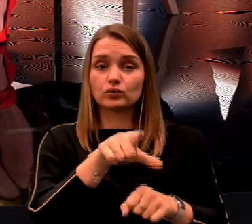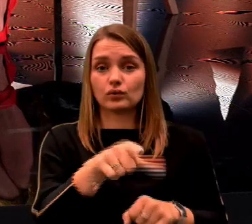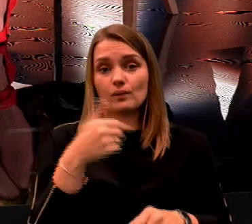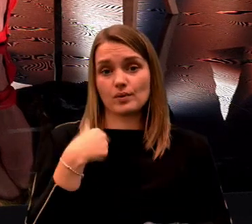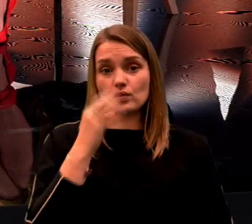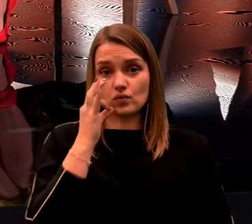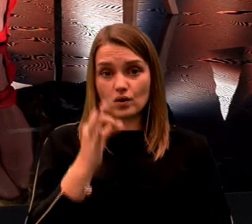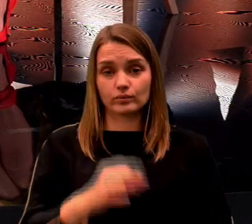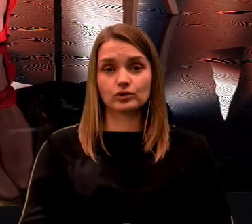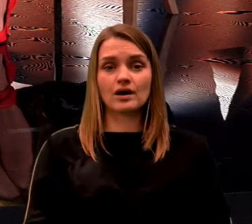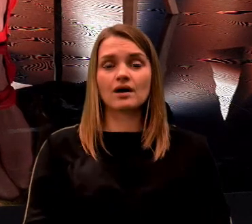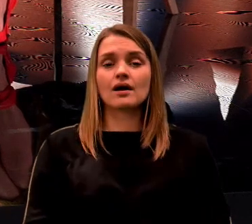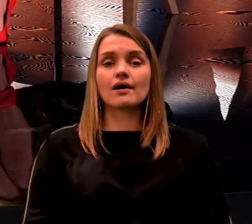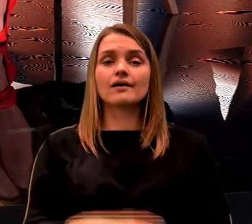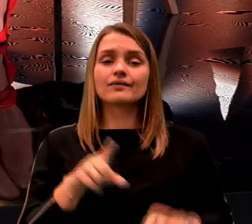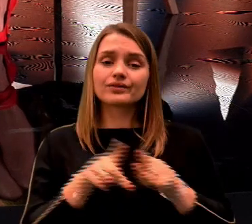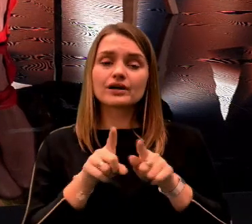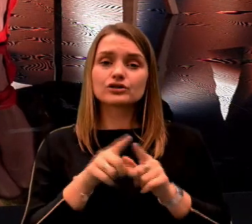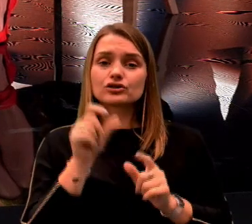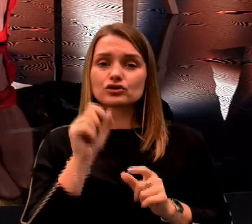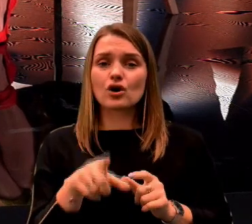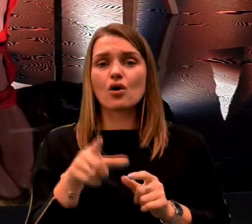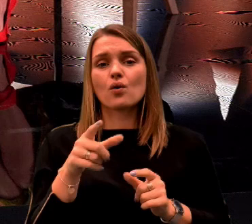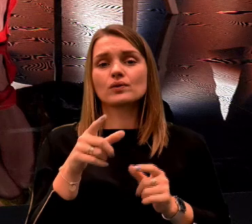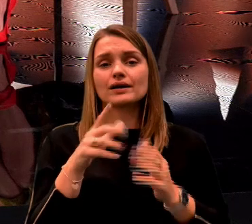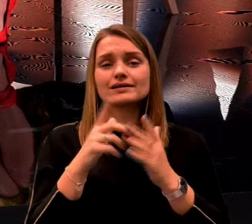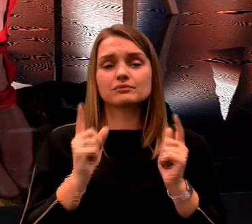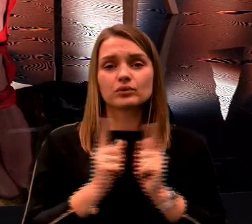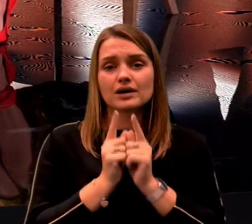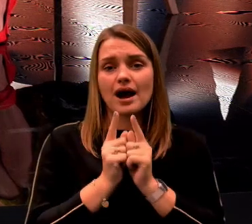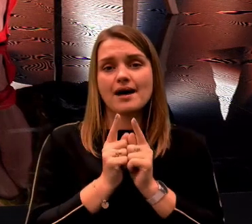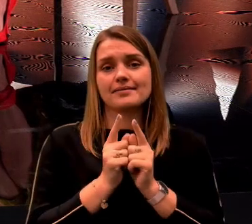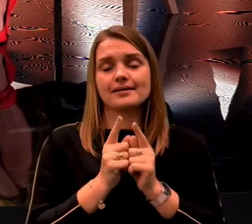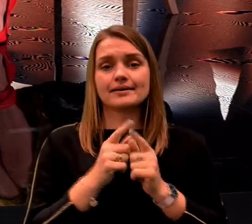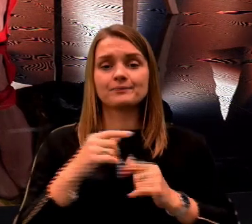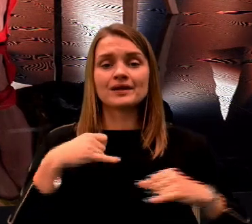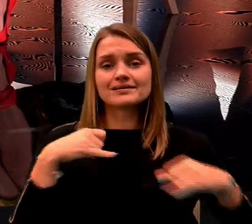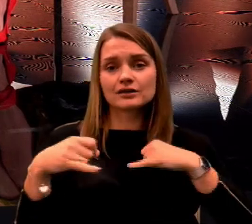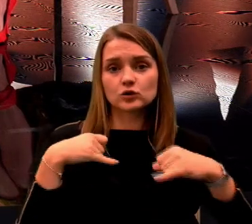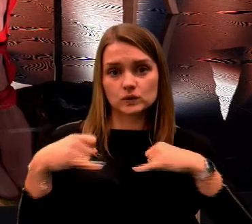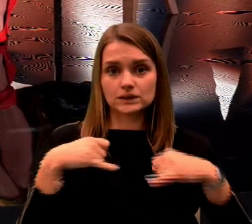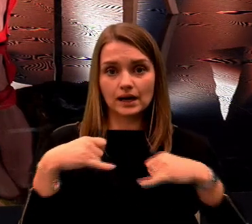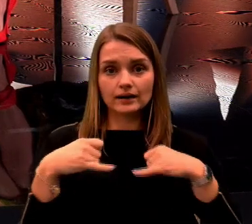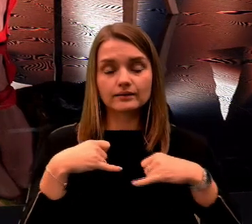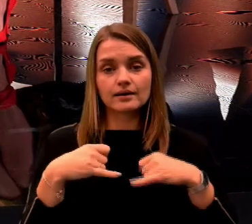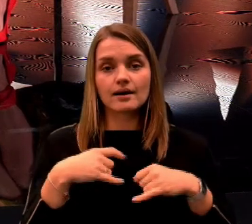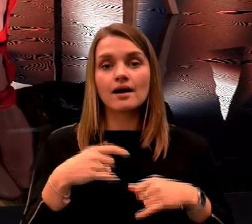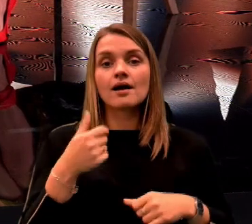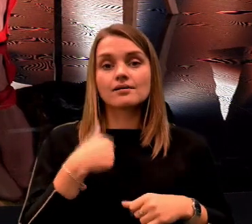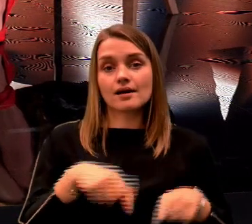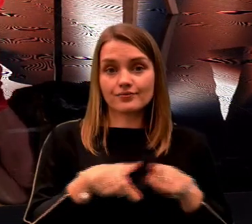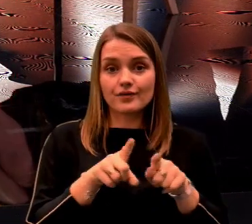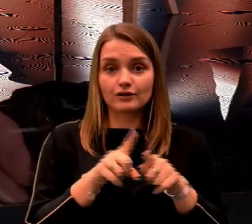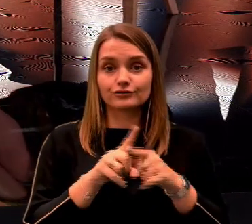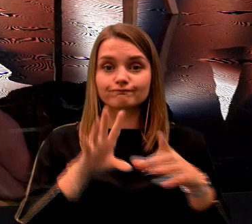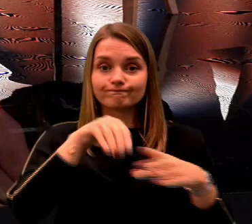też, o czym ty powiedziałeś, o takich spotkaniach, tak jak teraz to kaizeny słynne, zarządzanie linem, które oczywiście ja też u siebie w firmie